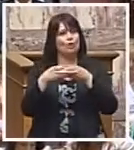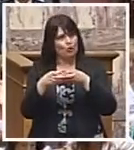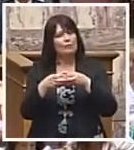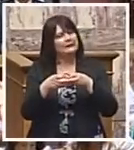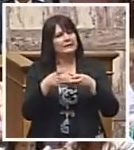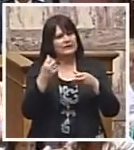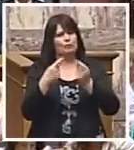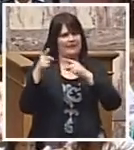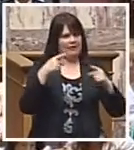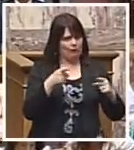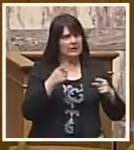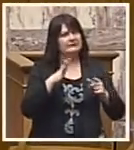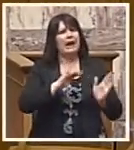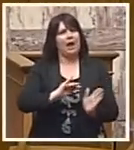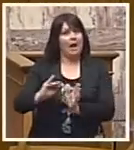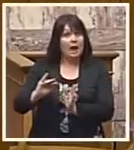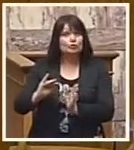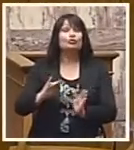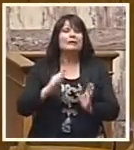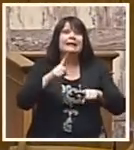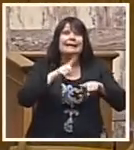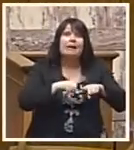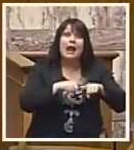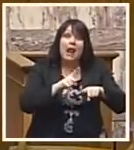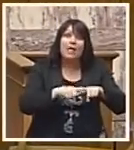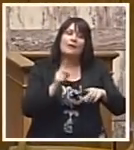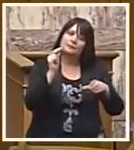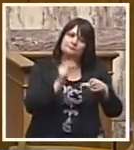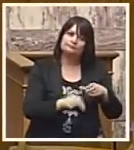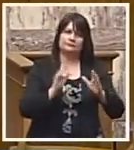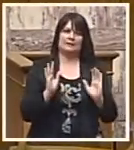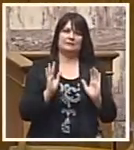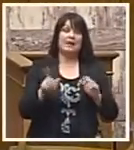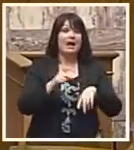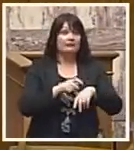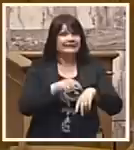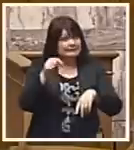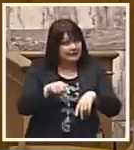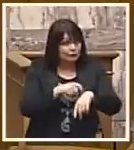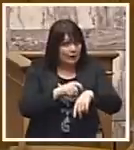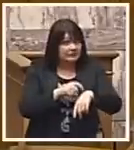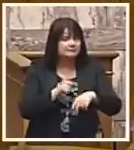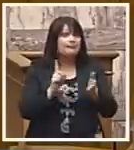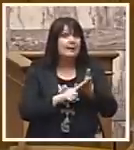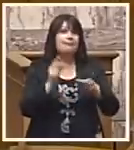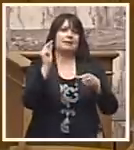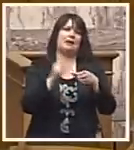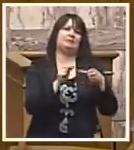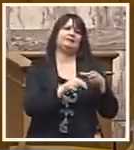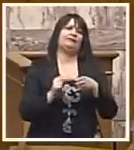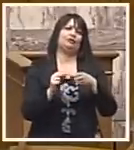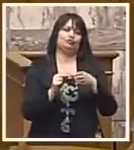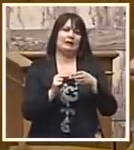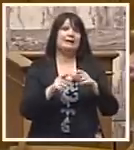χωρίζουν, για να αντιμετωπίσουμε από κοινού απειλές και προκλήσεις. Και αυτό απαιτεί και η σημερινή συγκυρία. Να αποδείξουμε ότι τα